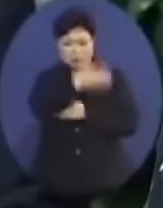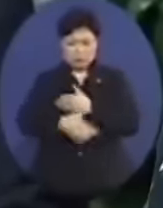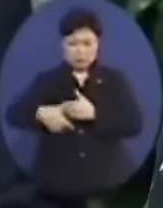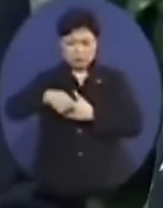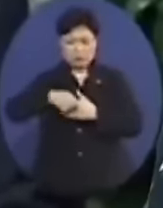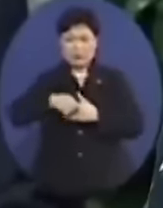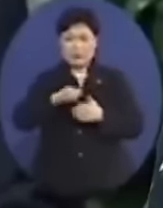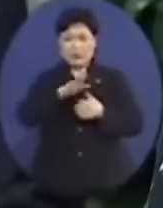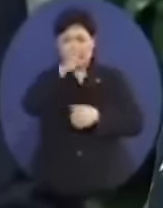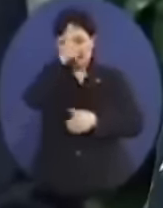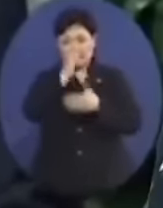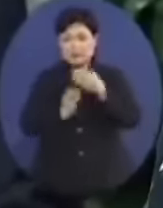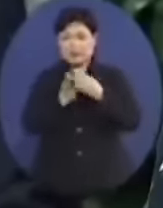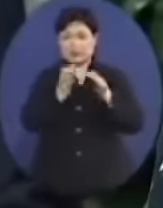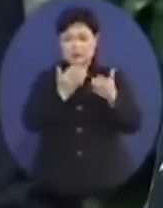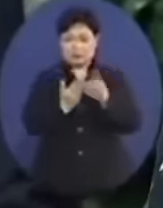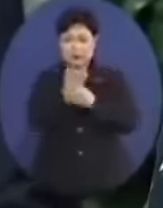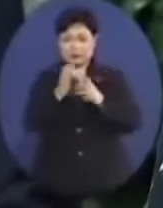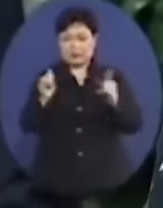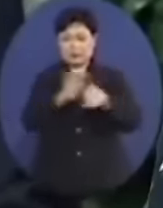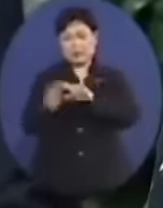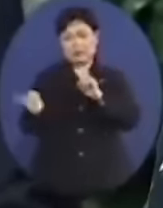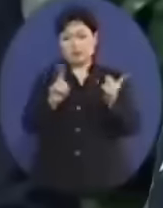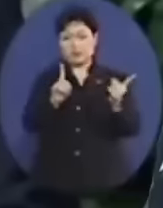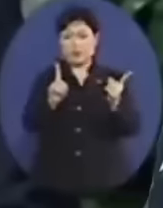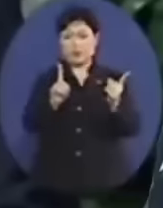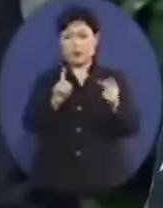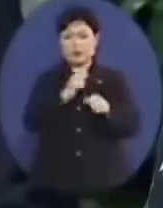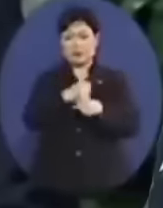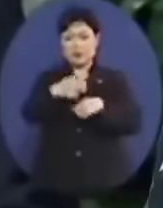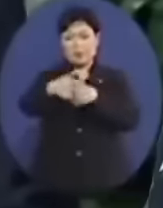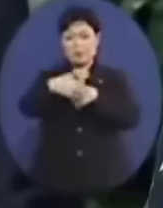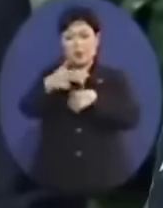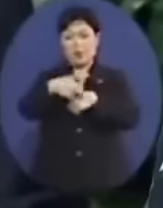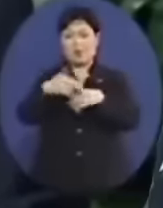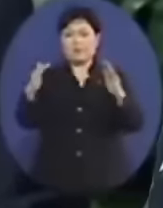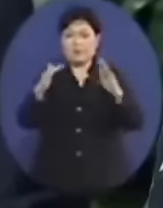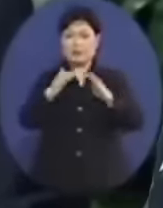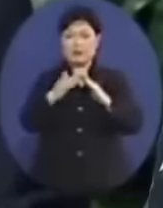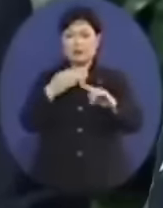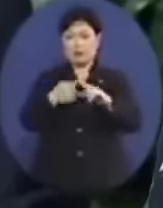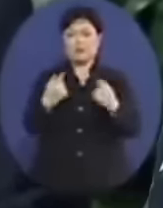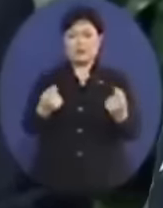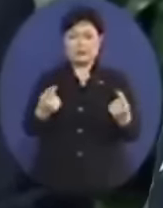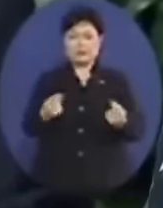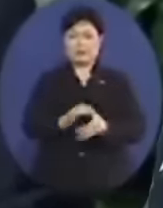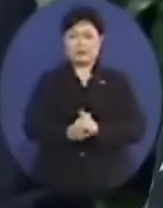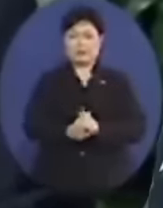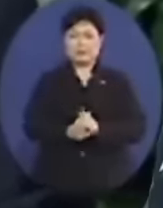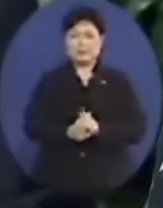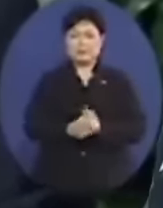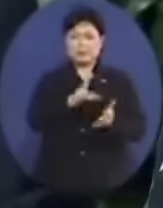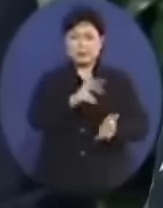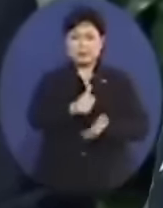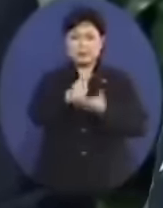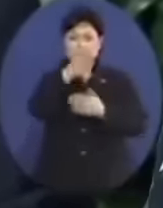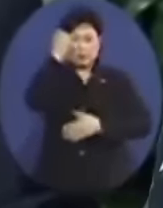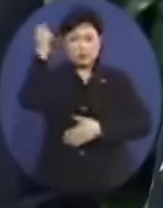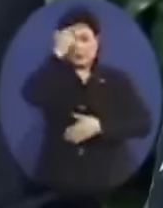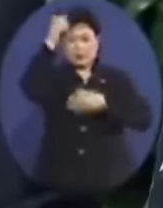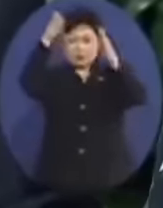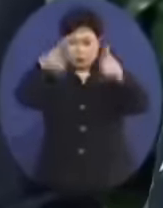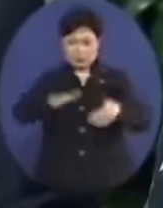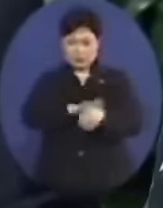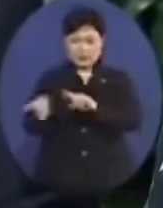사람을 치료하는 병이 되는 것입니다 주는 성령을 통해서